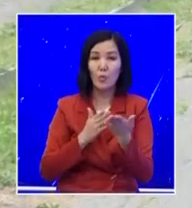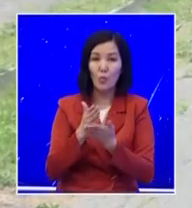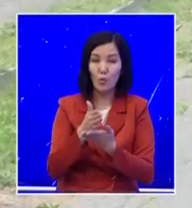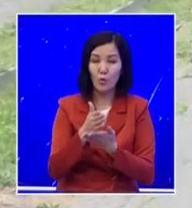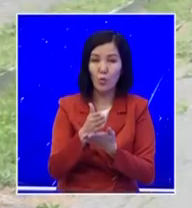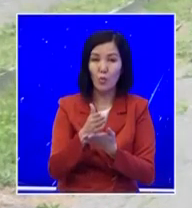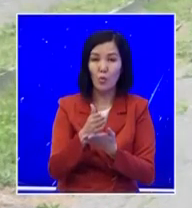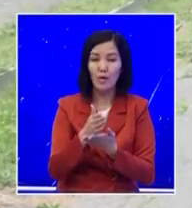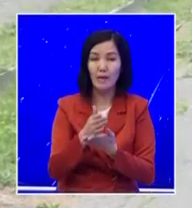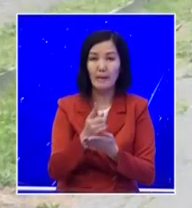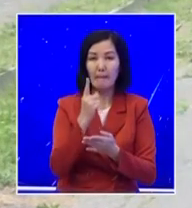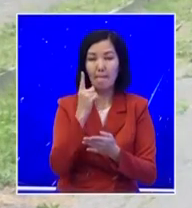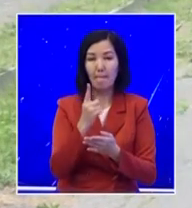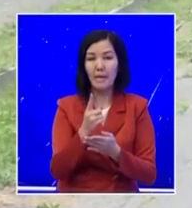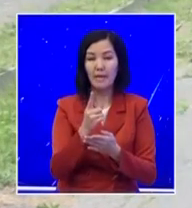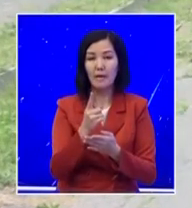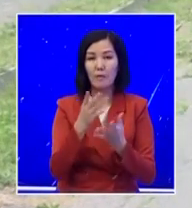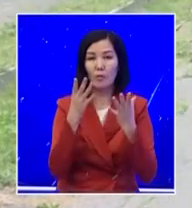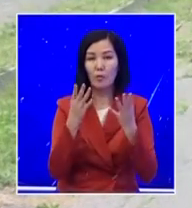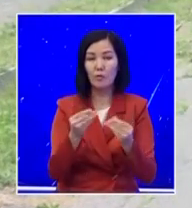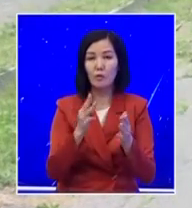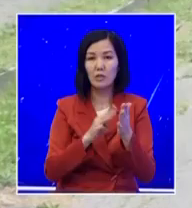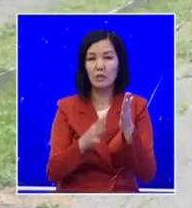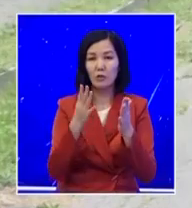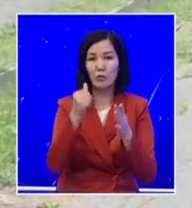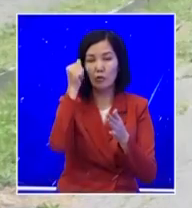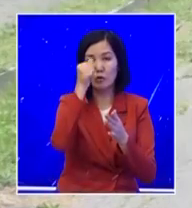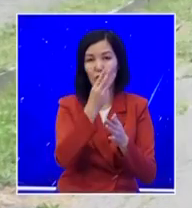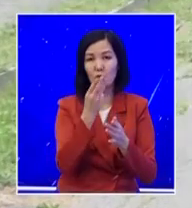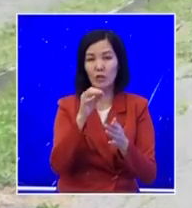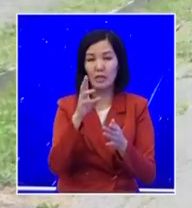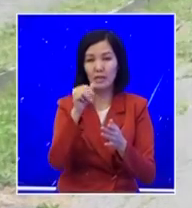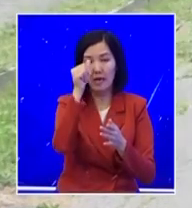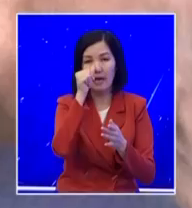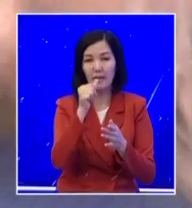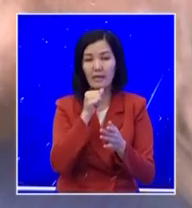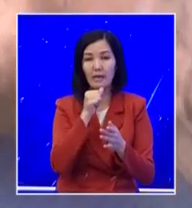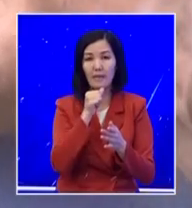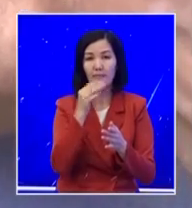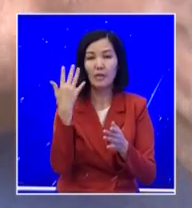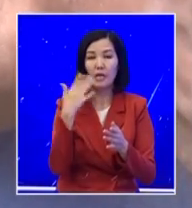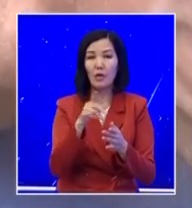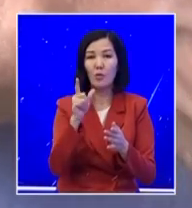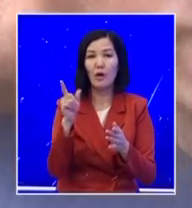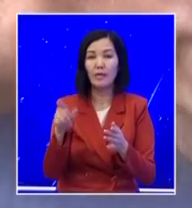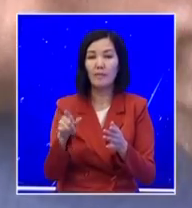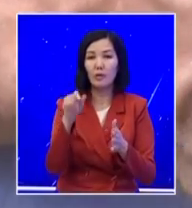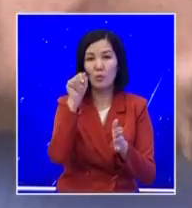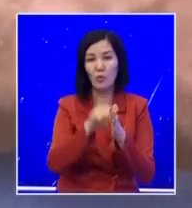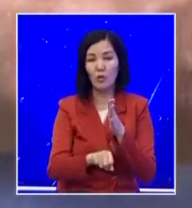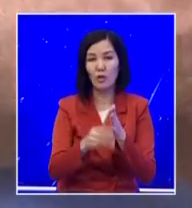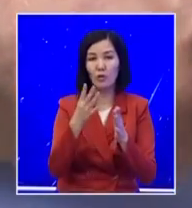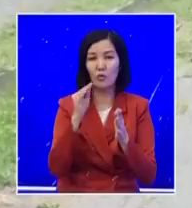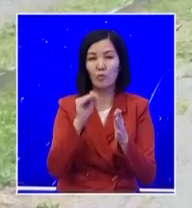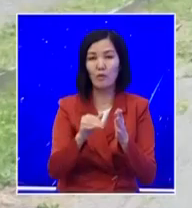жағы бір күннің өзінде сол 84 жылдың шілде айында сол жағы 50-ден аса адам қырылып кетті. 4600